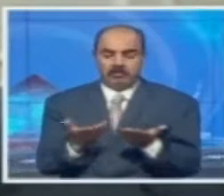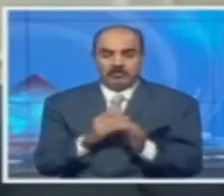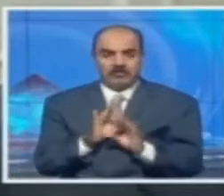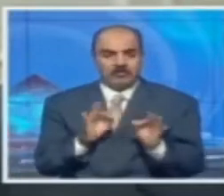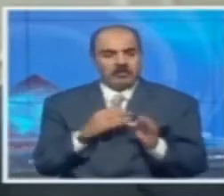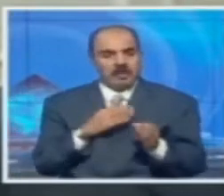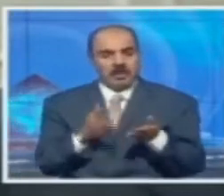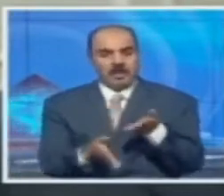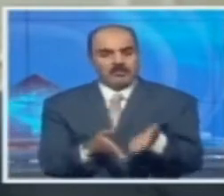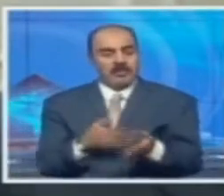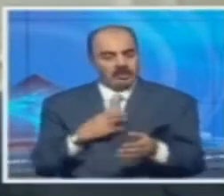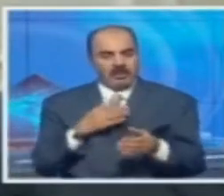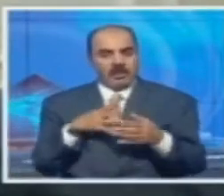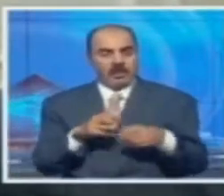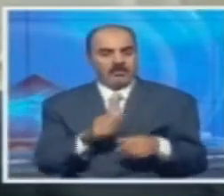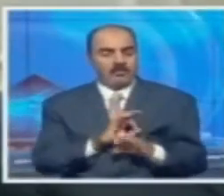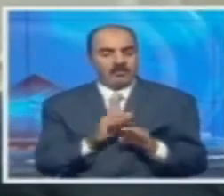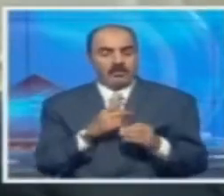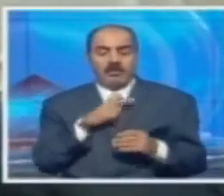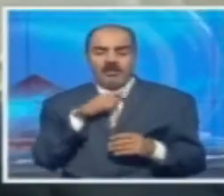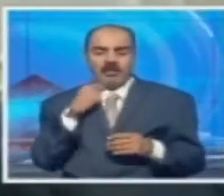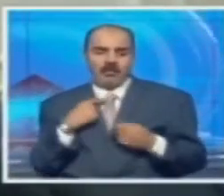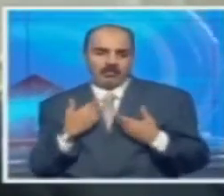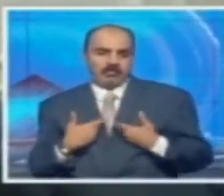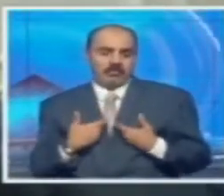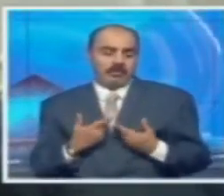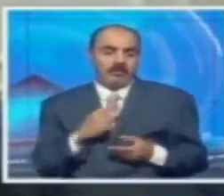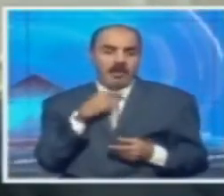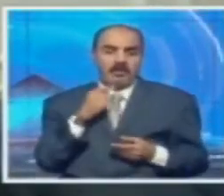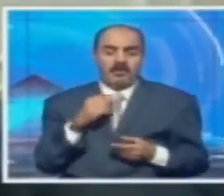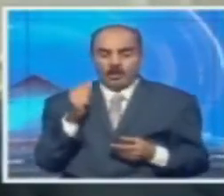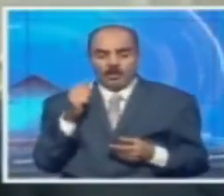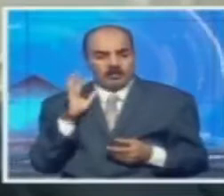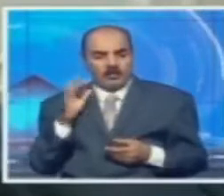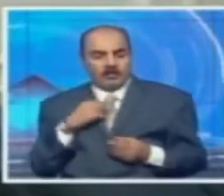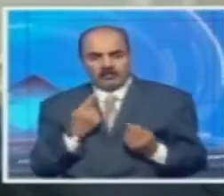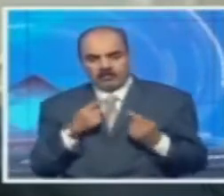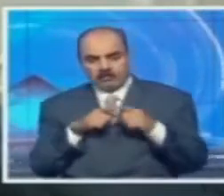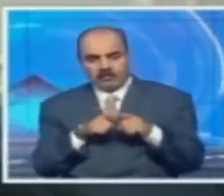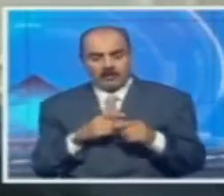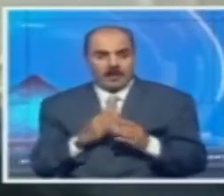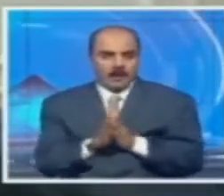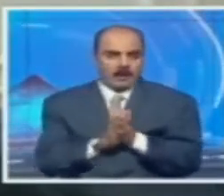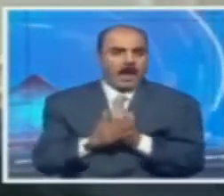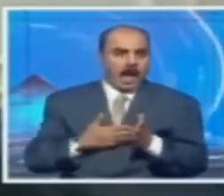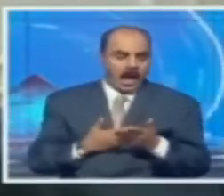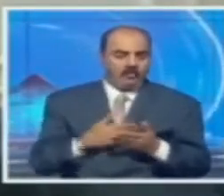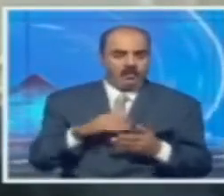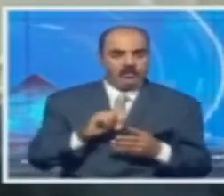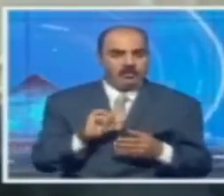إمكانيات الاستثمار. نحن قطاع خاص والقطاع الخاص تواق للاستثمار،